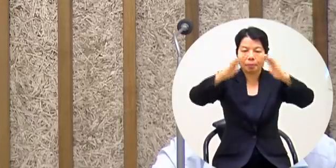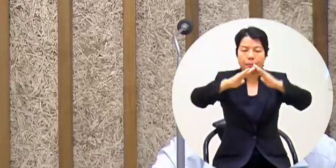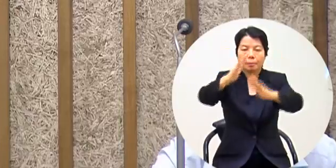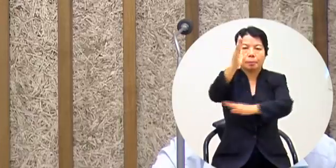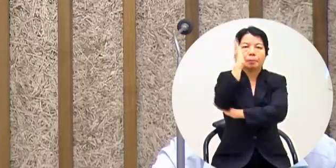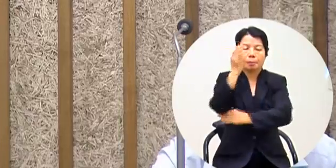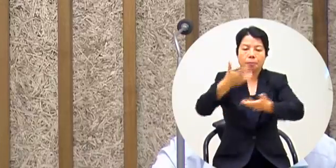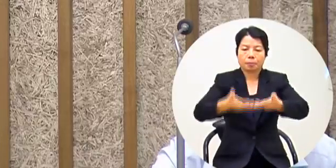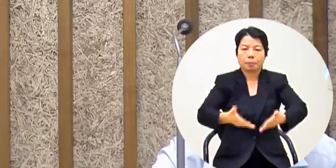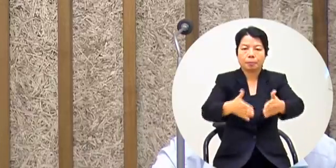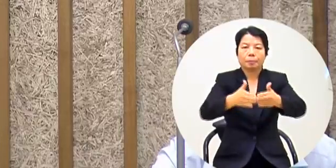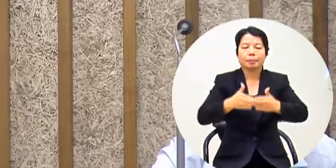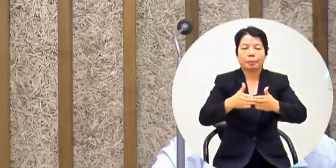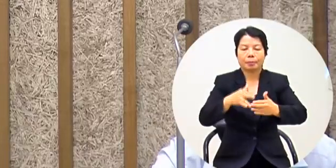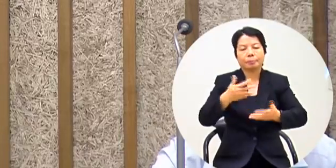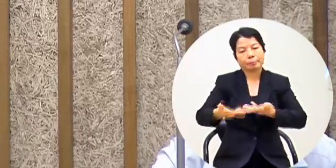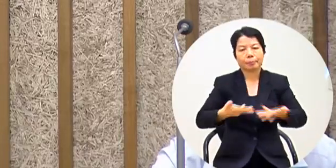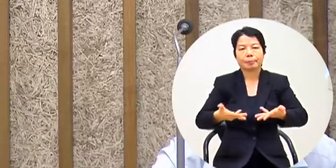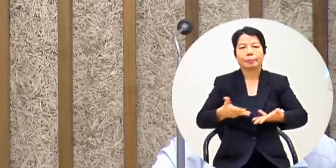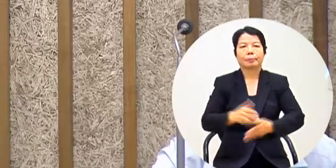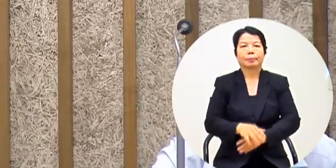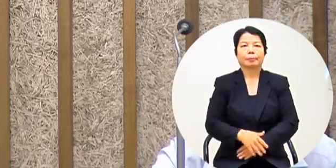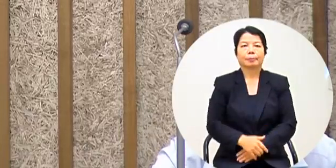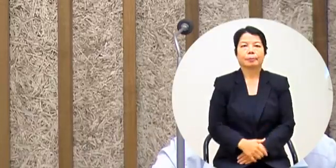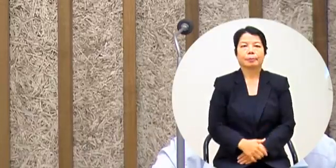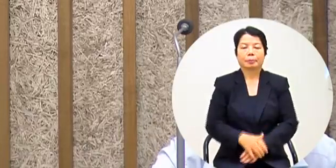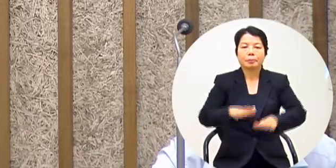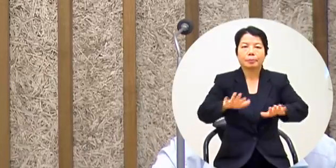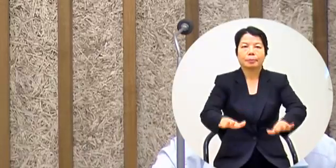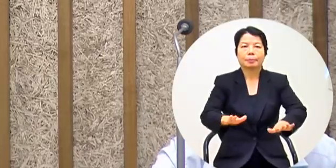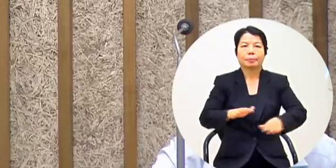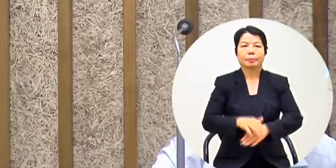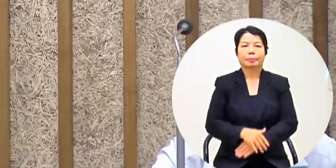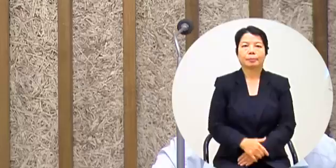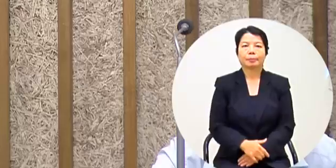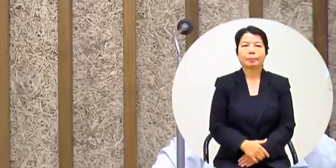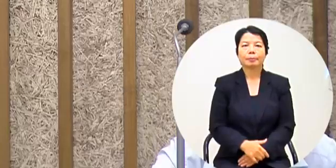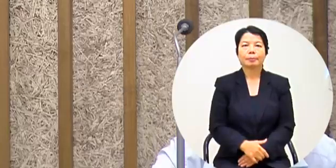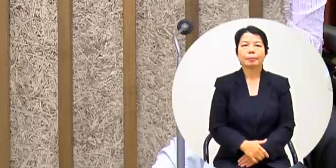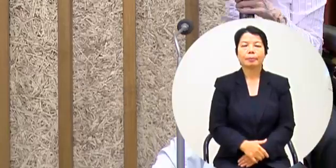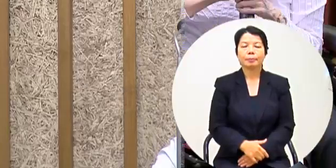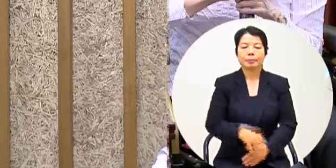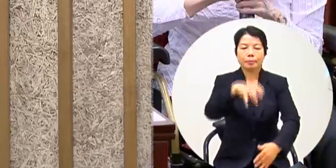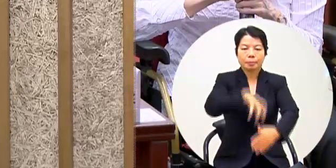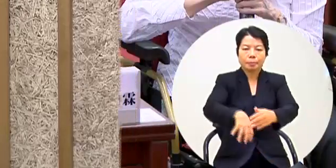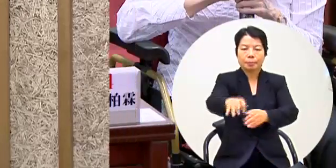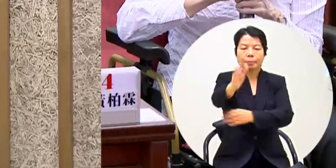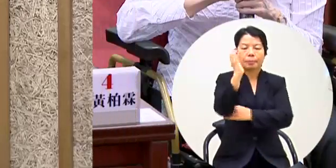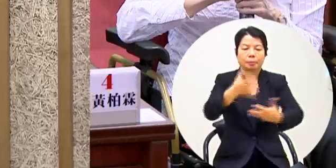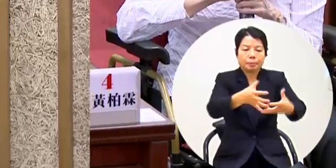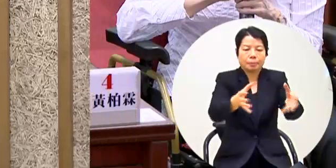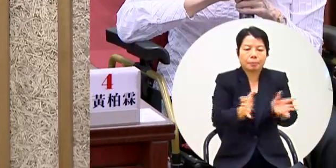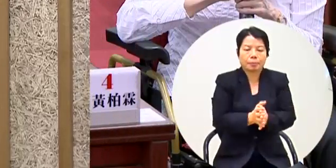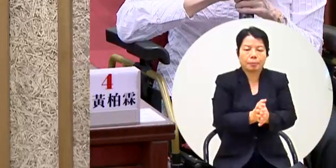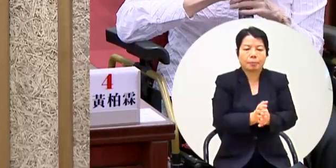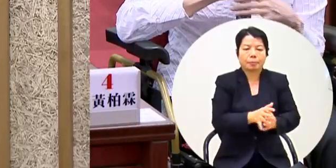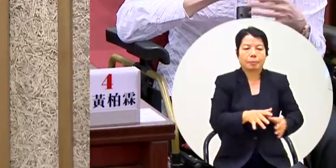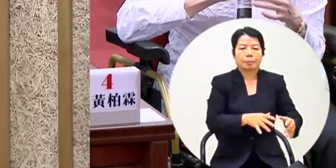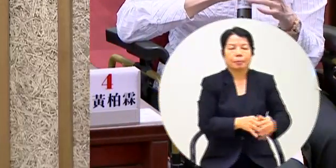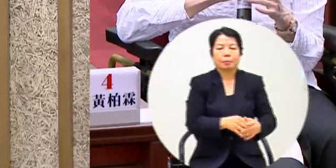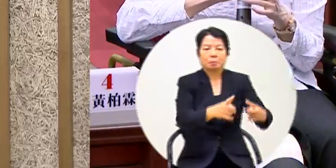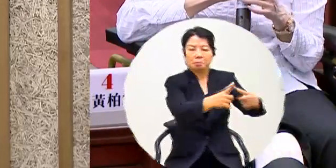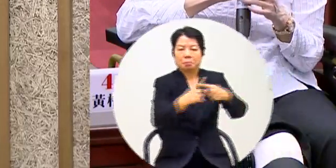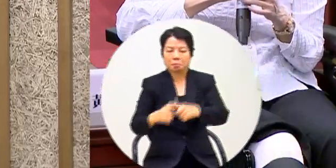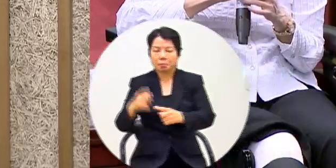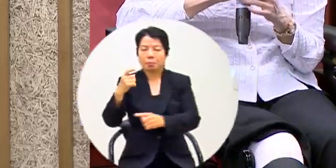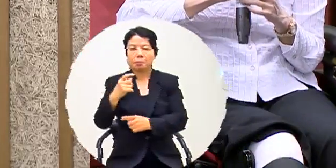方向。在目前呢，我们内政部来高雄市考评，像刚才李议员所提到的公园